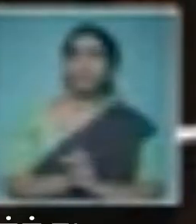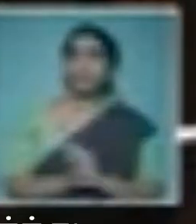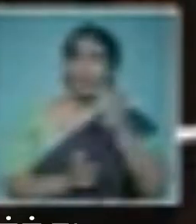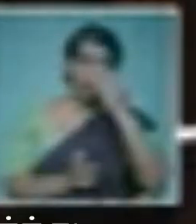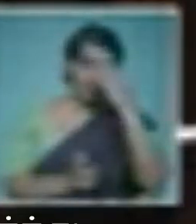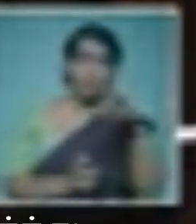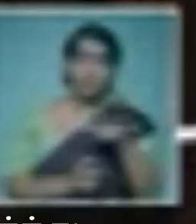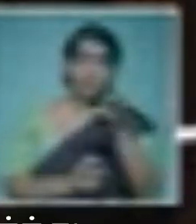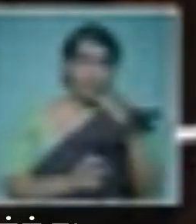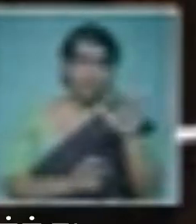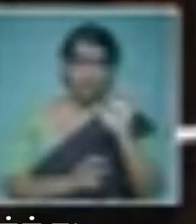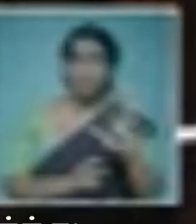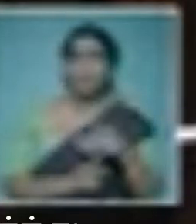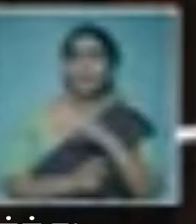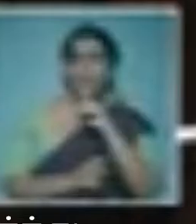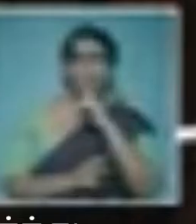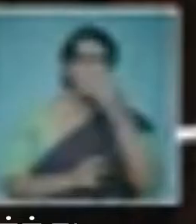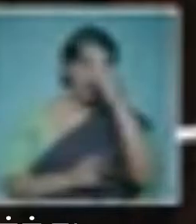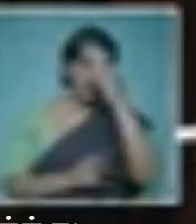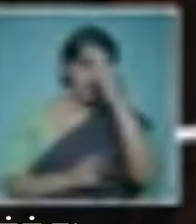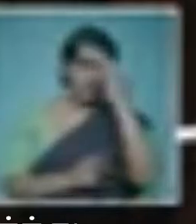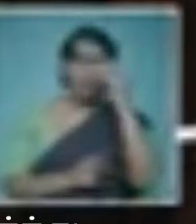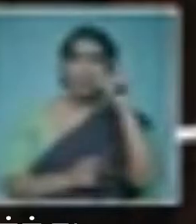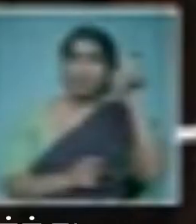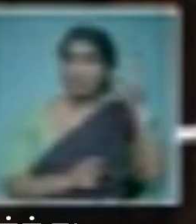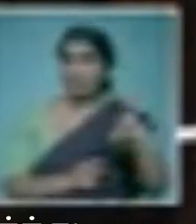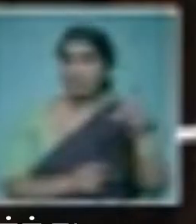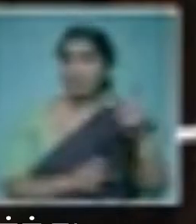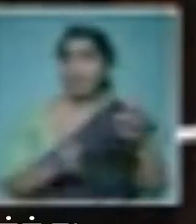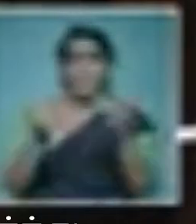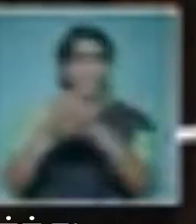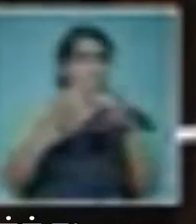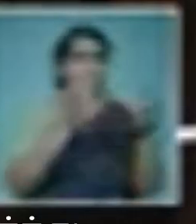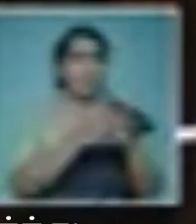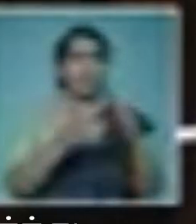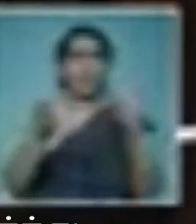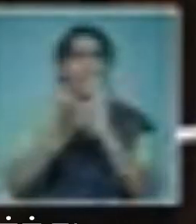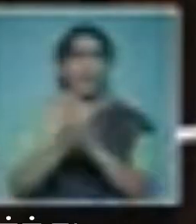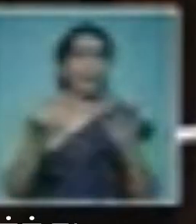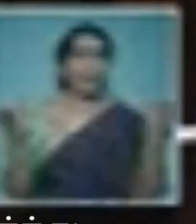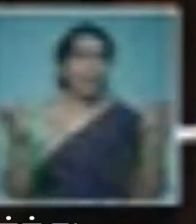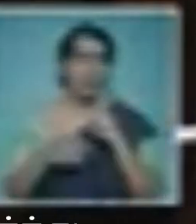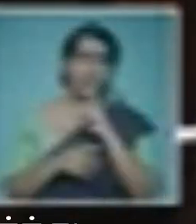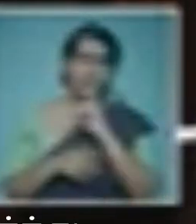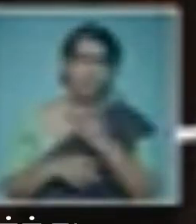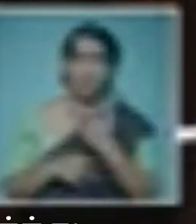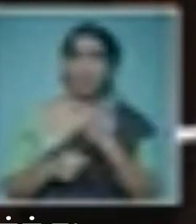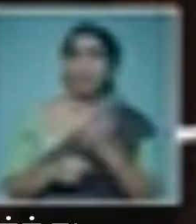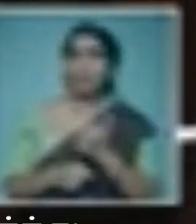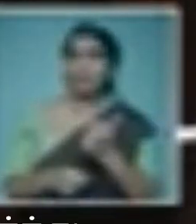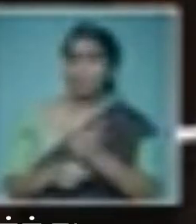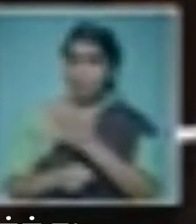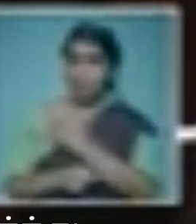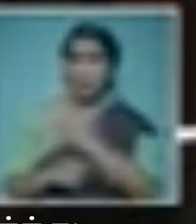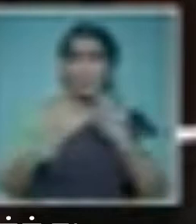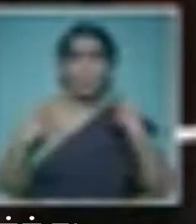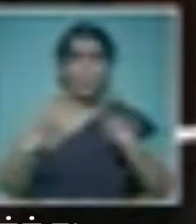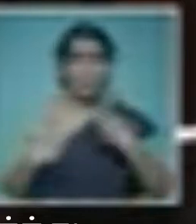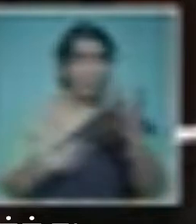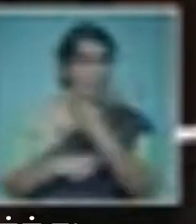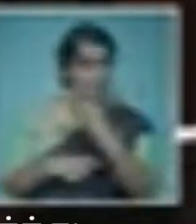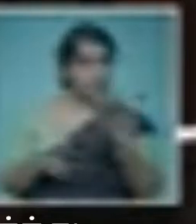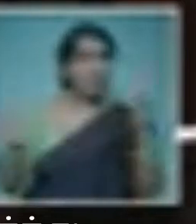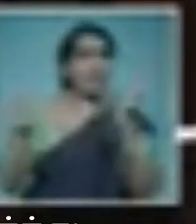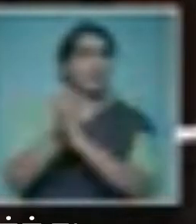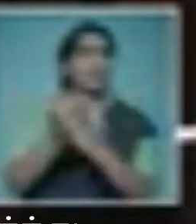தமிழ் மக்களுக்குள்ளே ஒற்றுமை இல்லை, தமிழ் அரசியல் கட்சிகளுக்குள்ளே ஒற்றுமை இல்லை என்று. கோட்டாபய ராஜபக்ச மஹிந்த ராஜபக்ச என்ற அண்ணன் தம்பிக்குள்ளேயே ஒற்றுமை இல்லாமல்